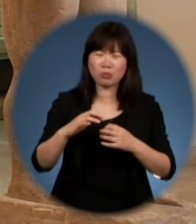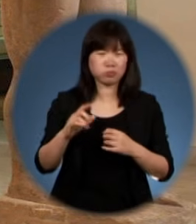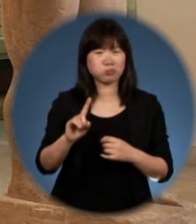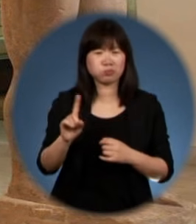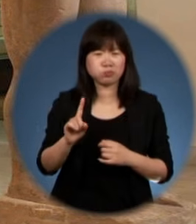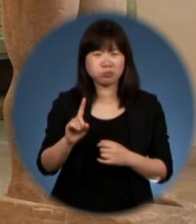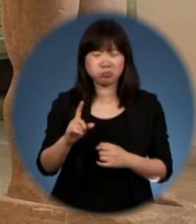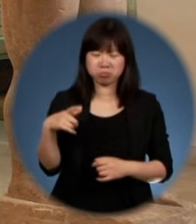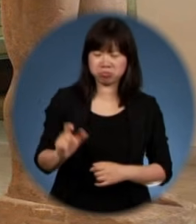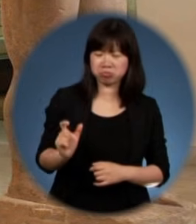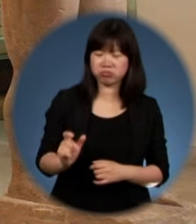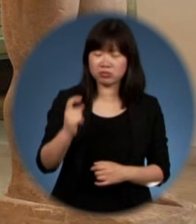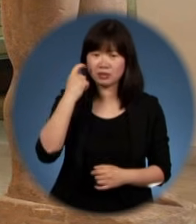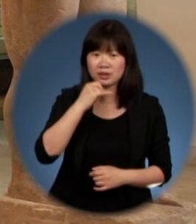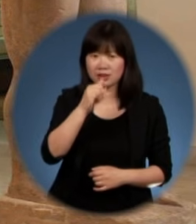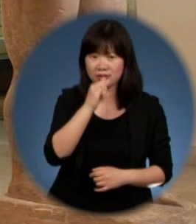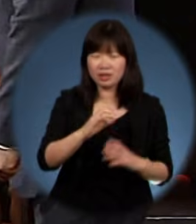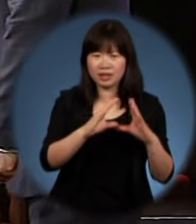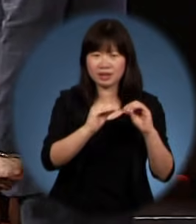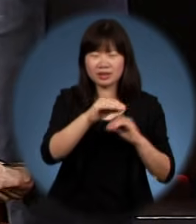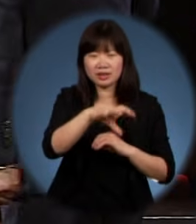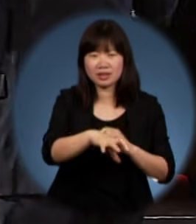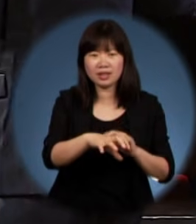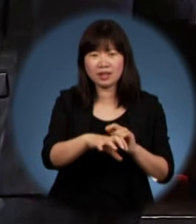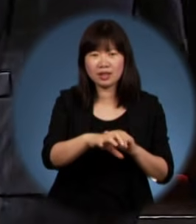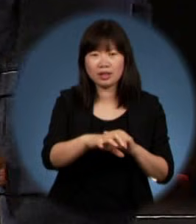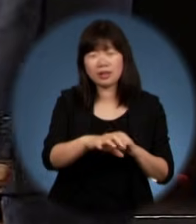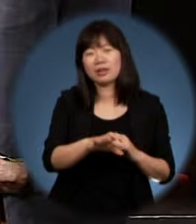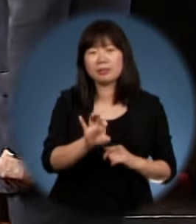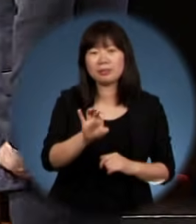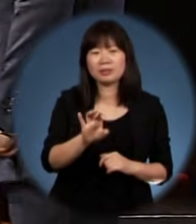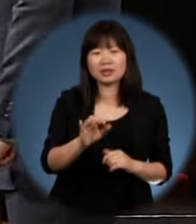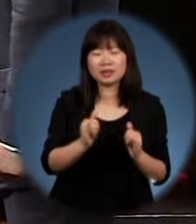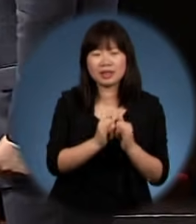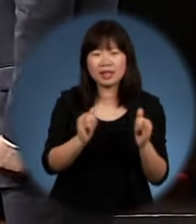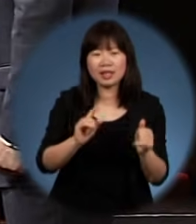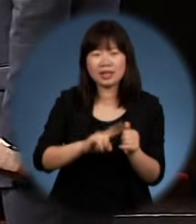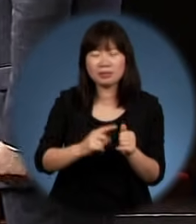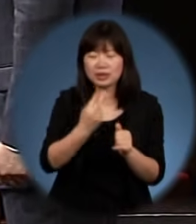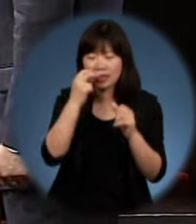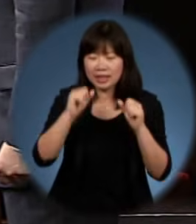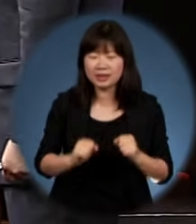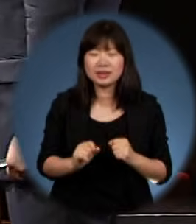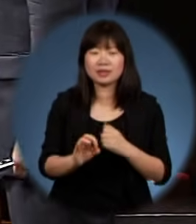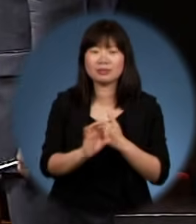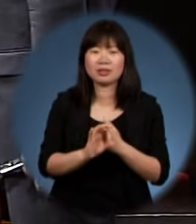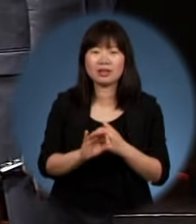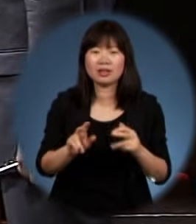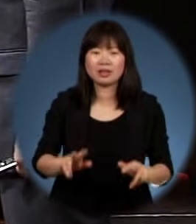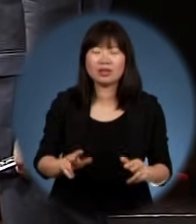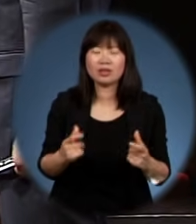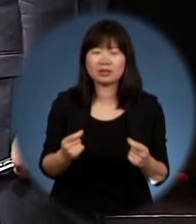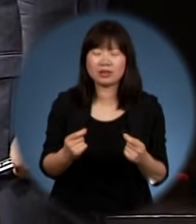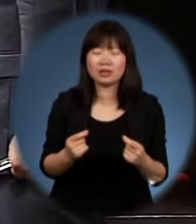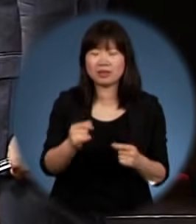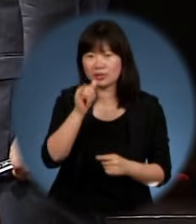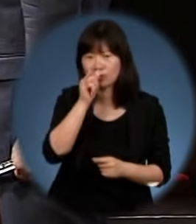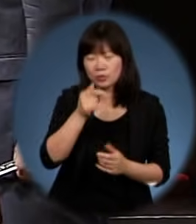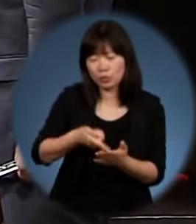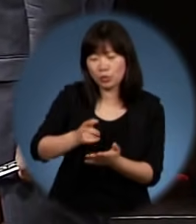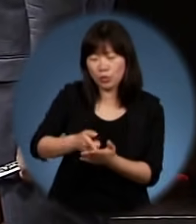이렇게 밥보다 합니다 이집트에서는 요 이 팔어 오나 사람이 살아 있으며 는 이렇게 좋아하고요